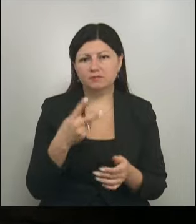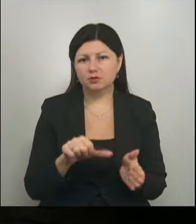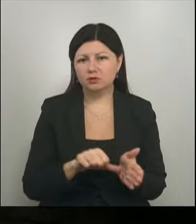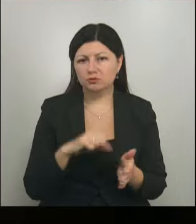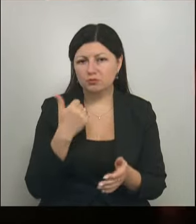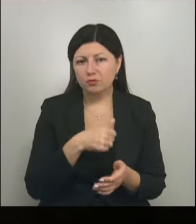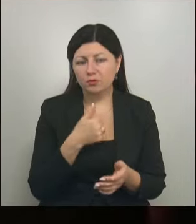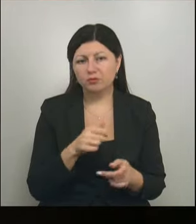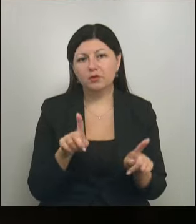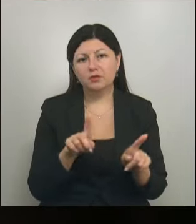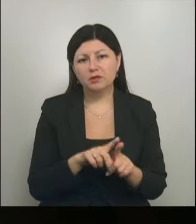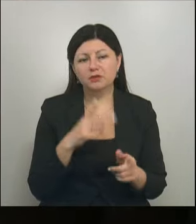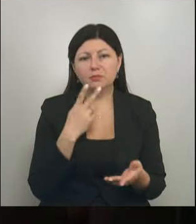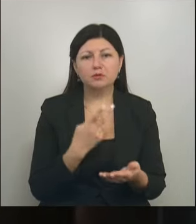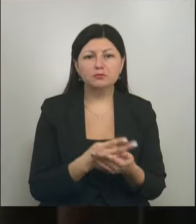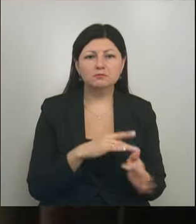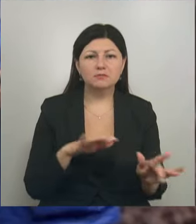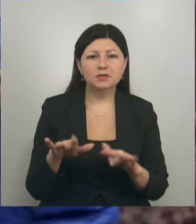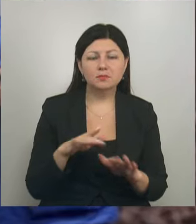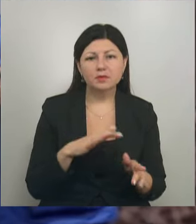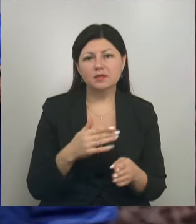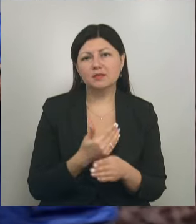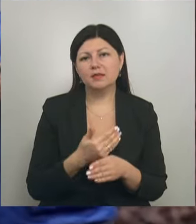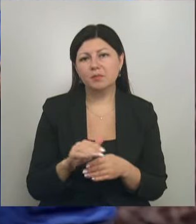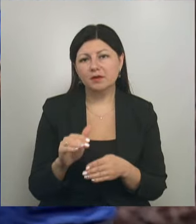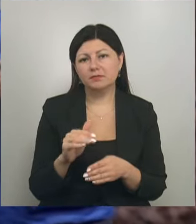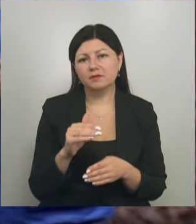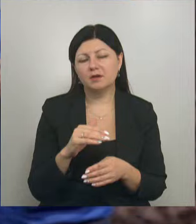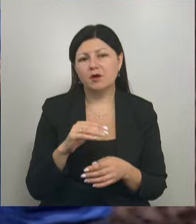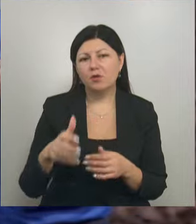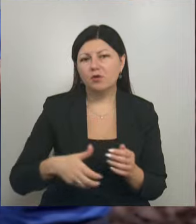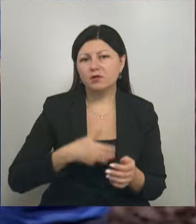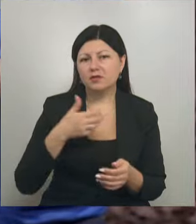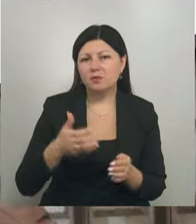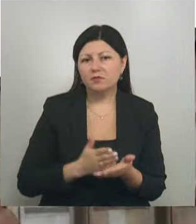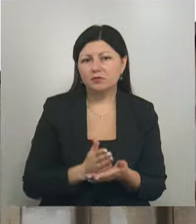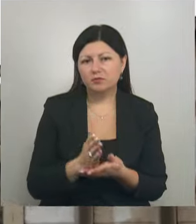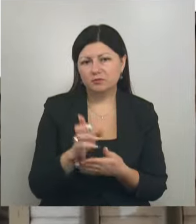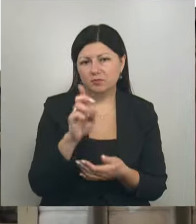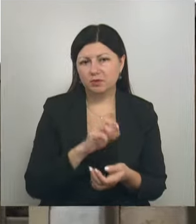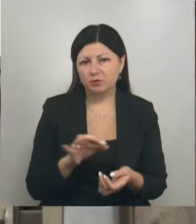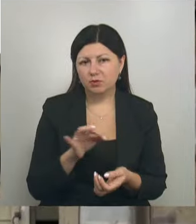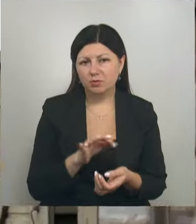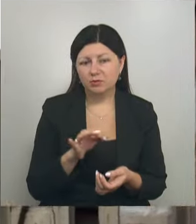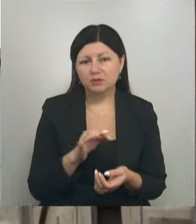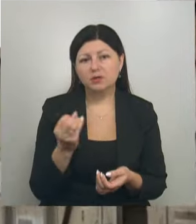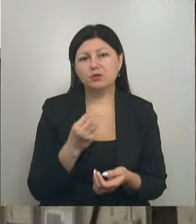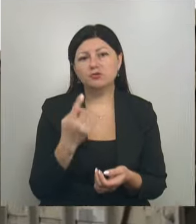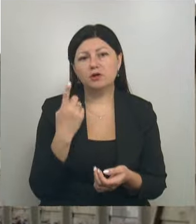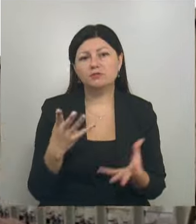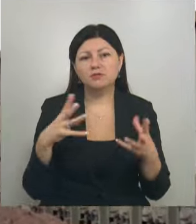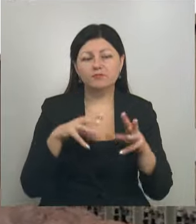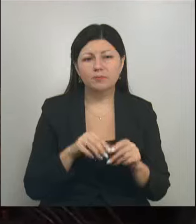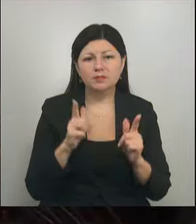году. Кроме того, предусмотрены мероприятия, направленные на развитие горнодобывающей отрасли Белгородской области. Еще одно